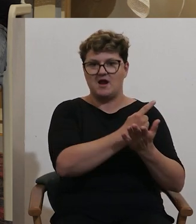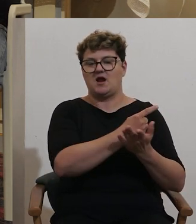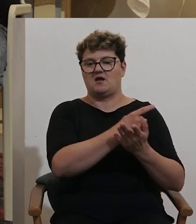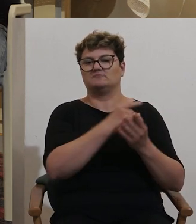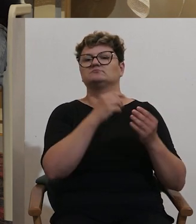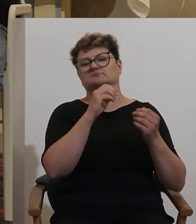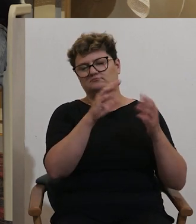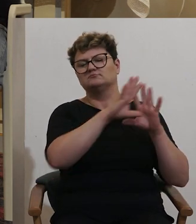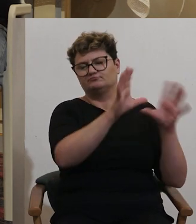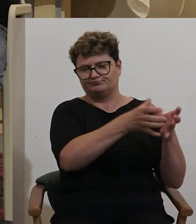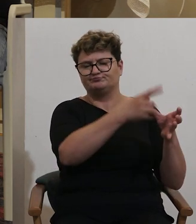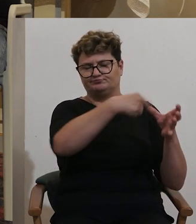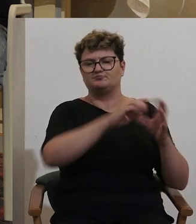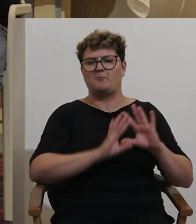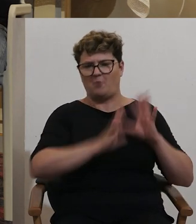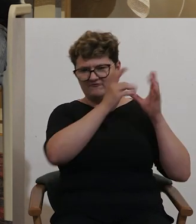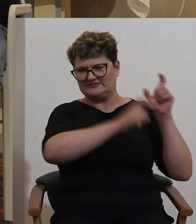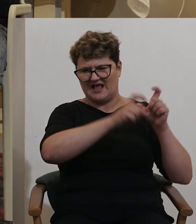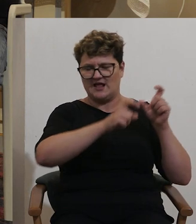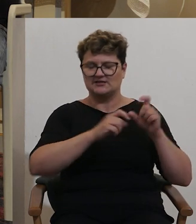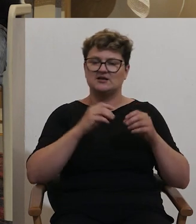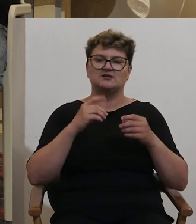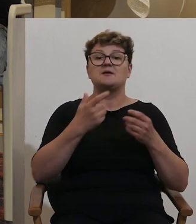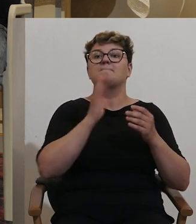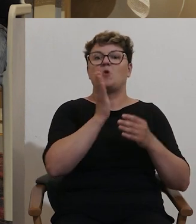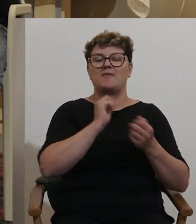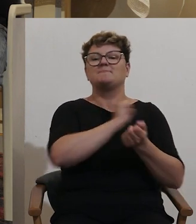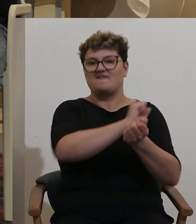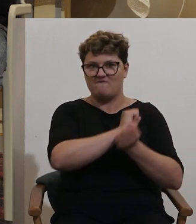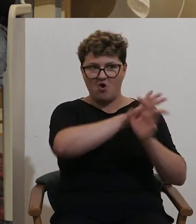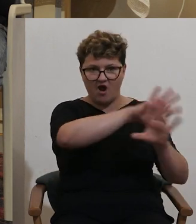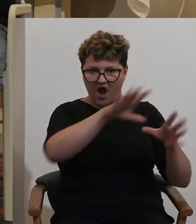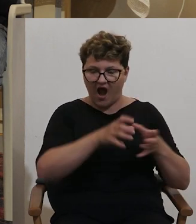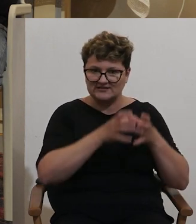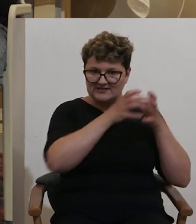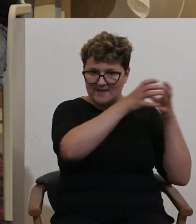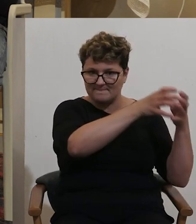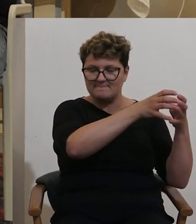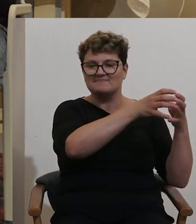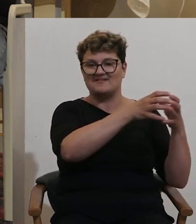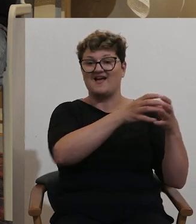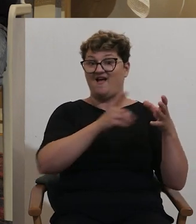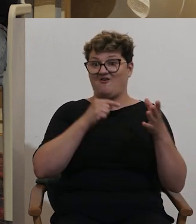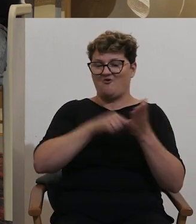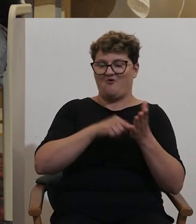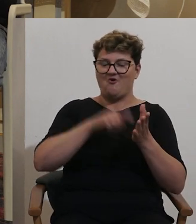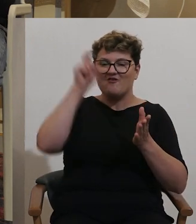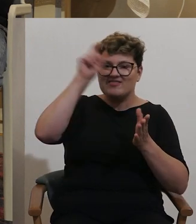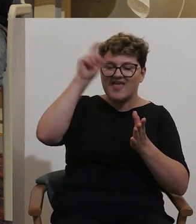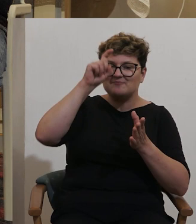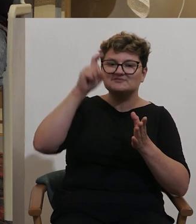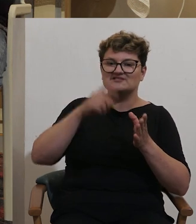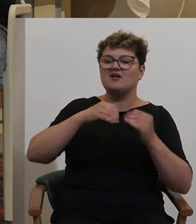walczył razem z powstańcami i razem z powstańcami poszedł do niewoli. Tylko że właśnie Niemcy